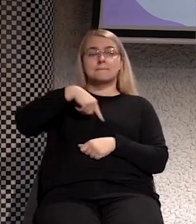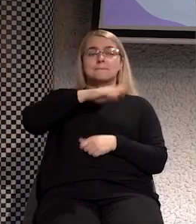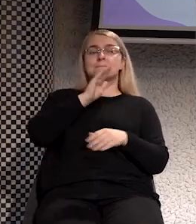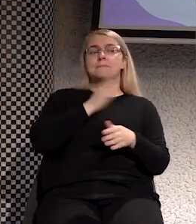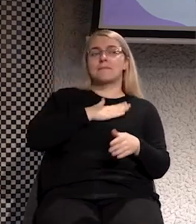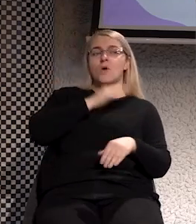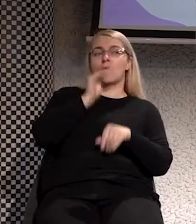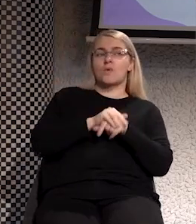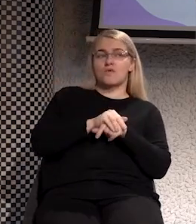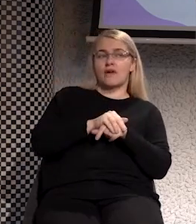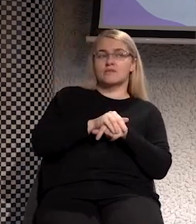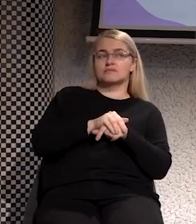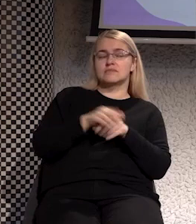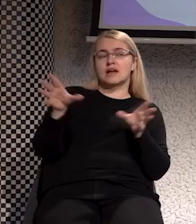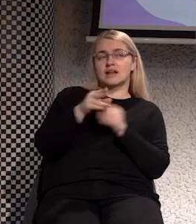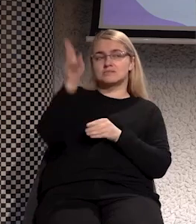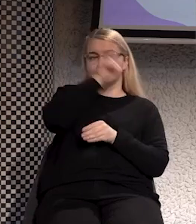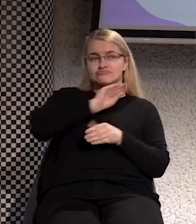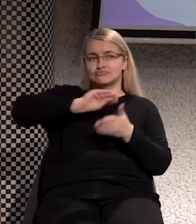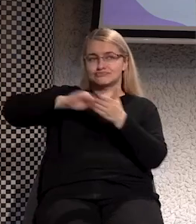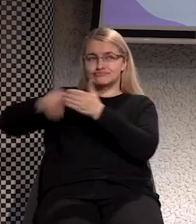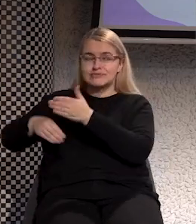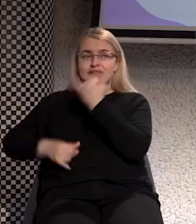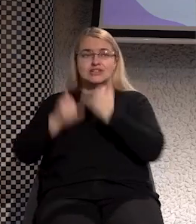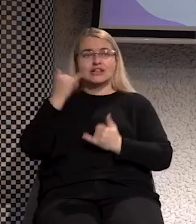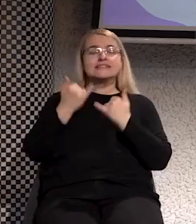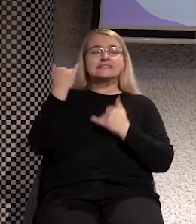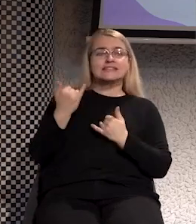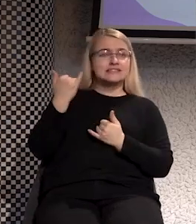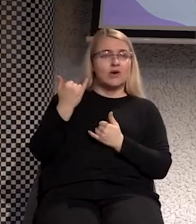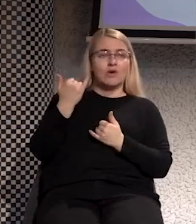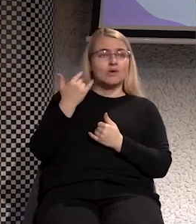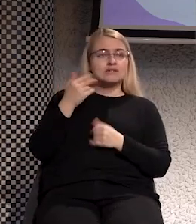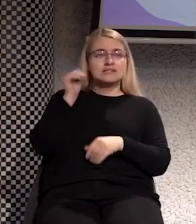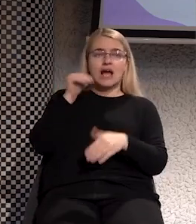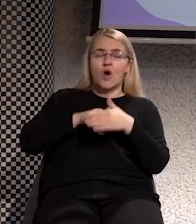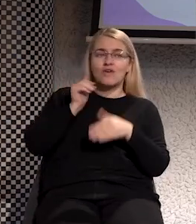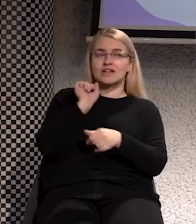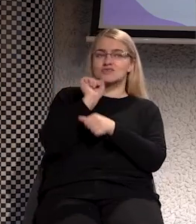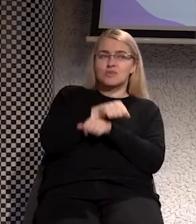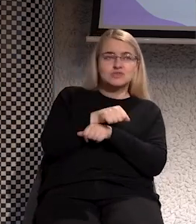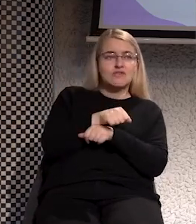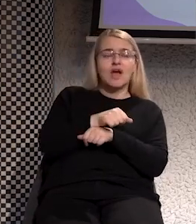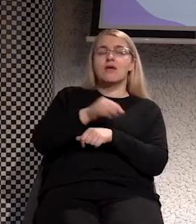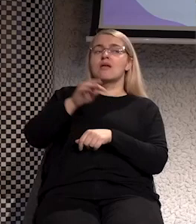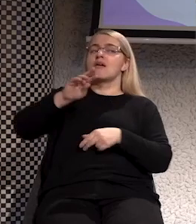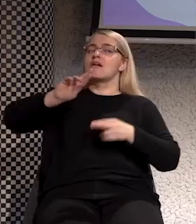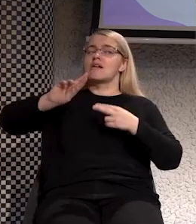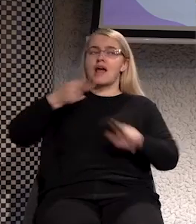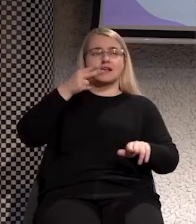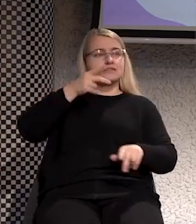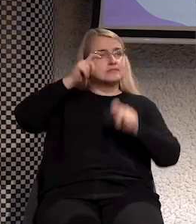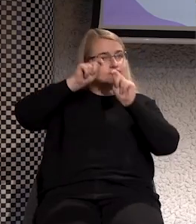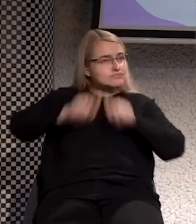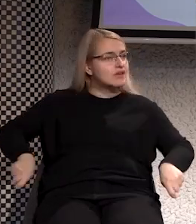jeżeli dziecko zachowuje się przemocowo, nie reaguje na nasze prośby, żeby przestało, tak